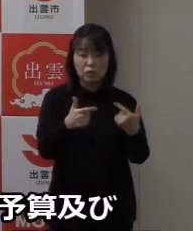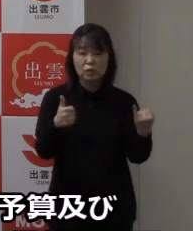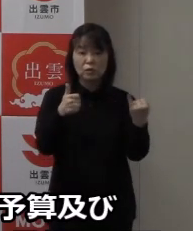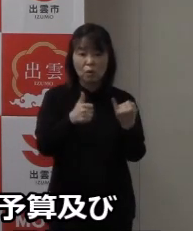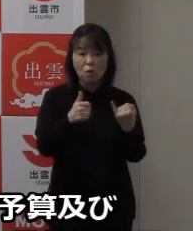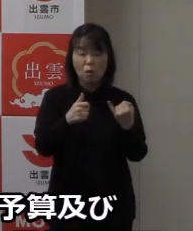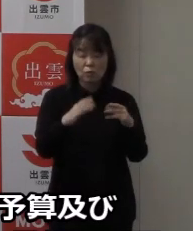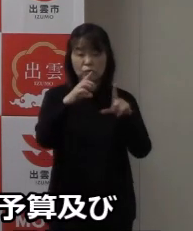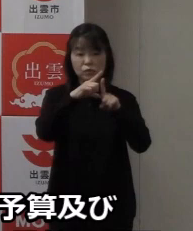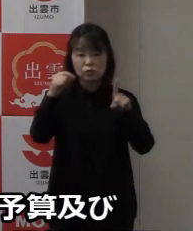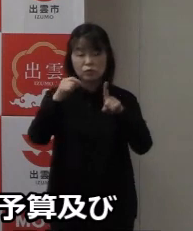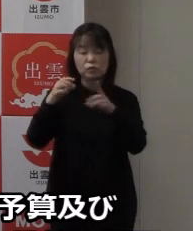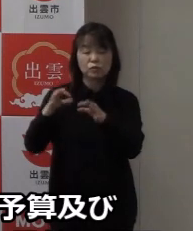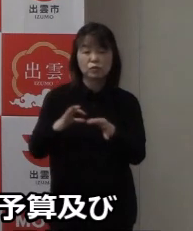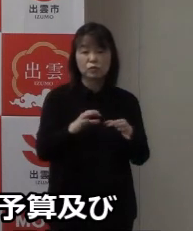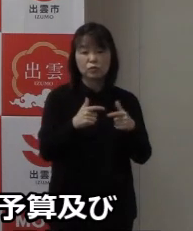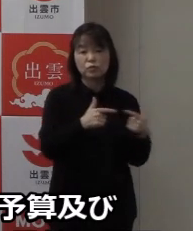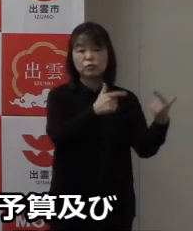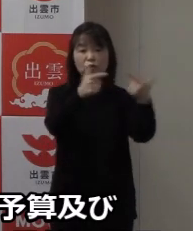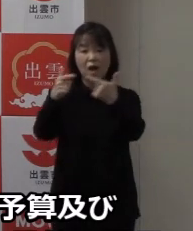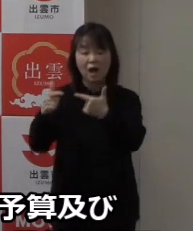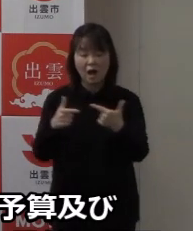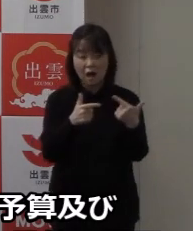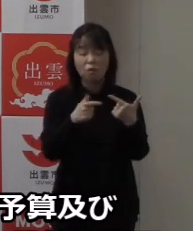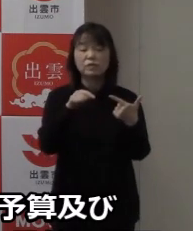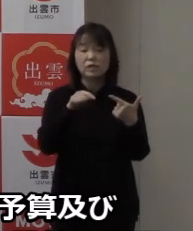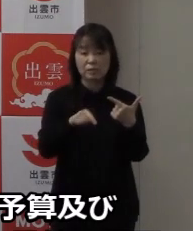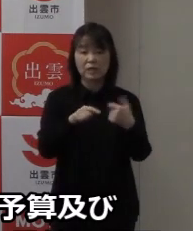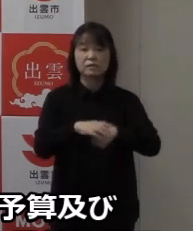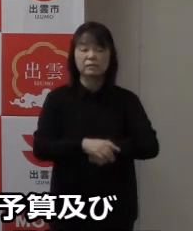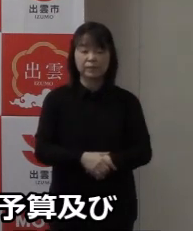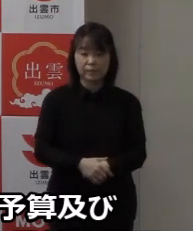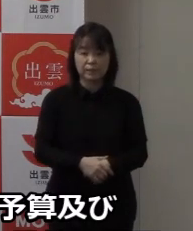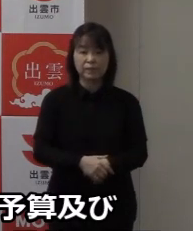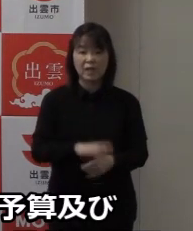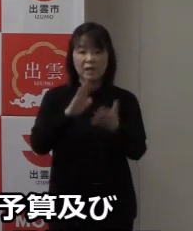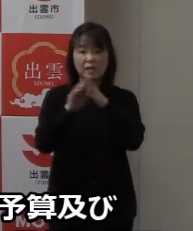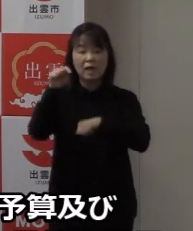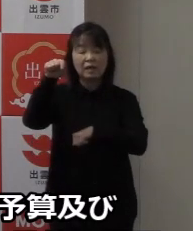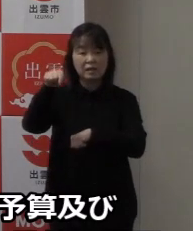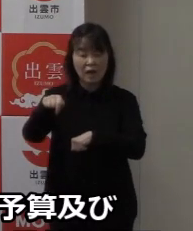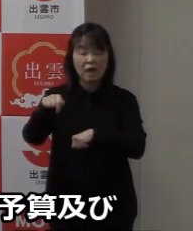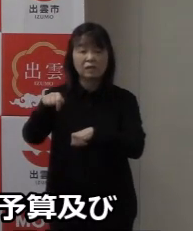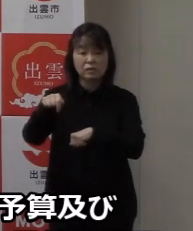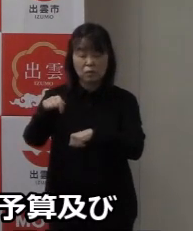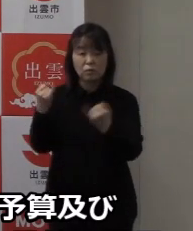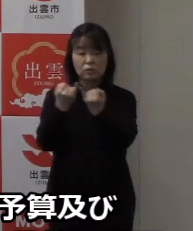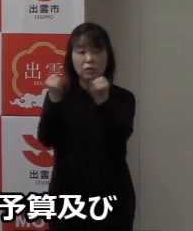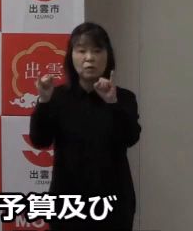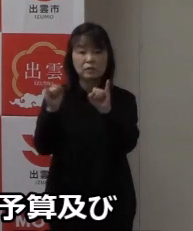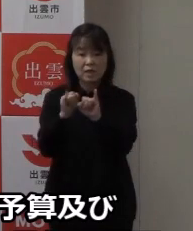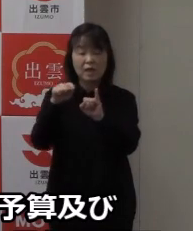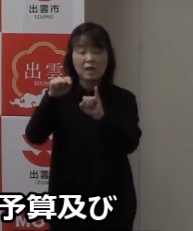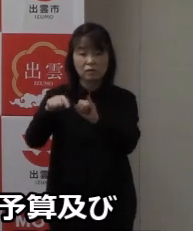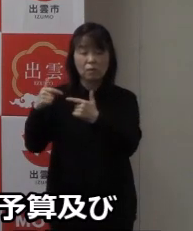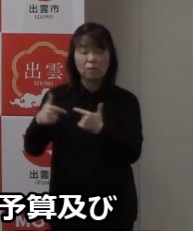外の女性とメタバースで、知り合って、でこちらの方のバスの利用しての、婚